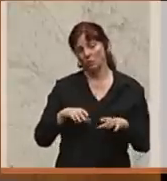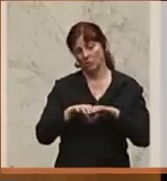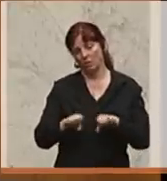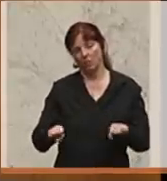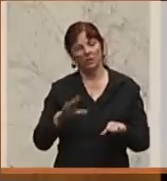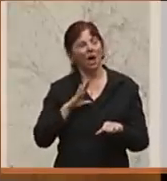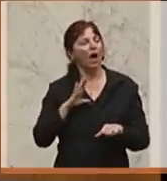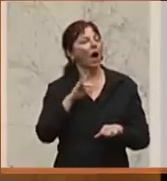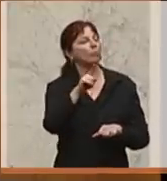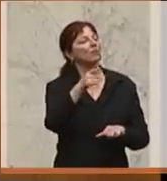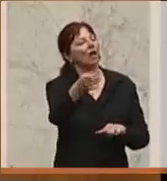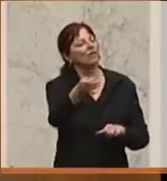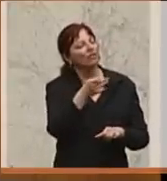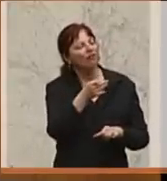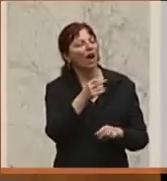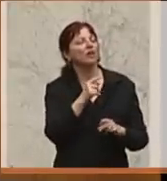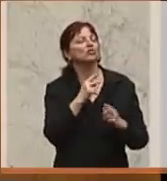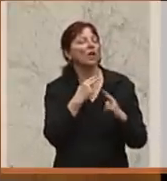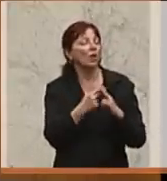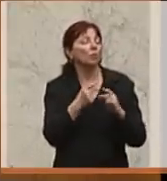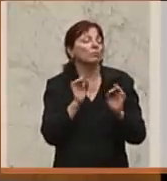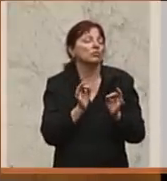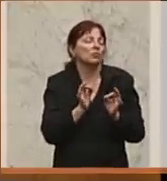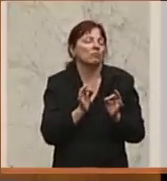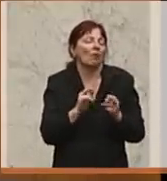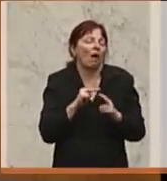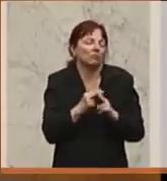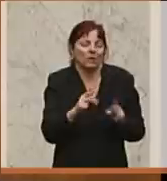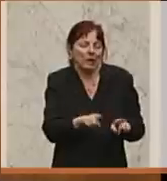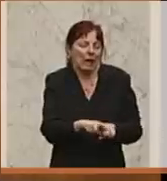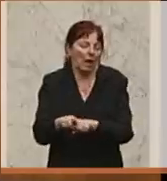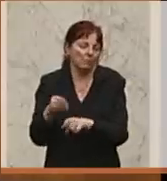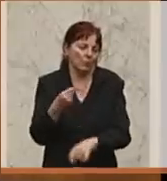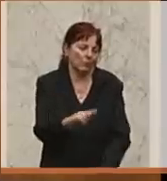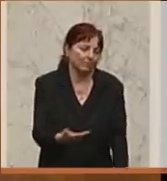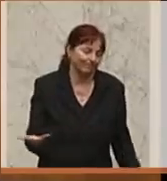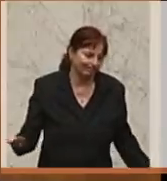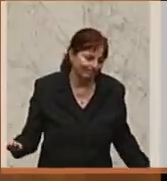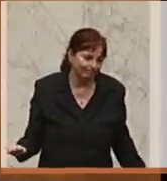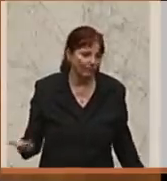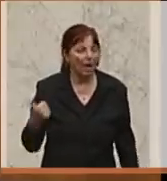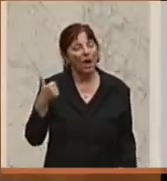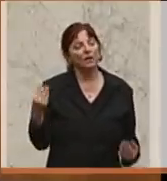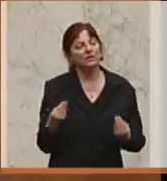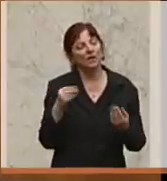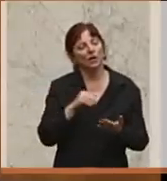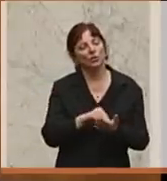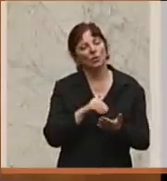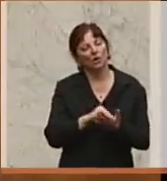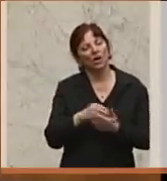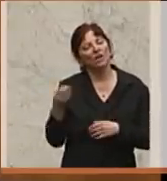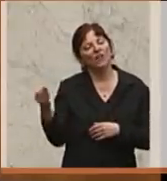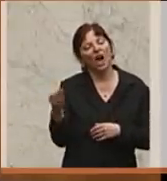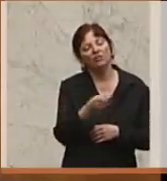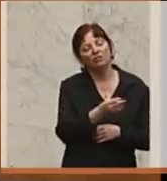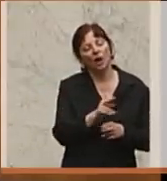halt bestimmte Antworten ergeben. Eines noch, wenn Sie sagen, die Anfrage wurde an den Bundeskanzler